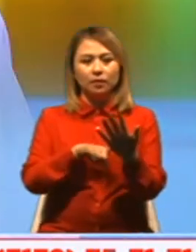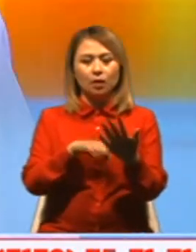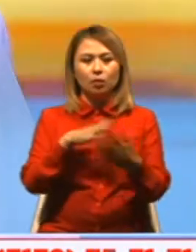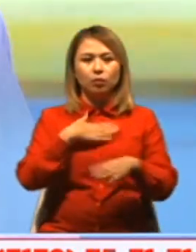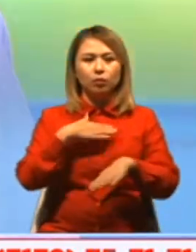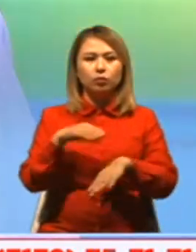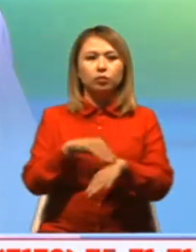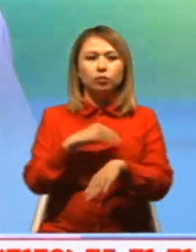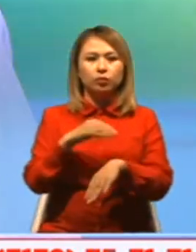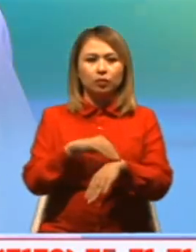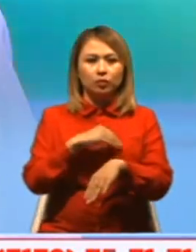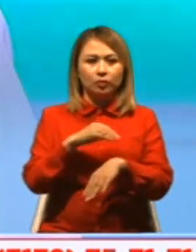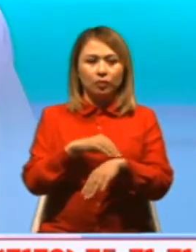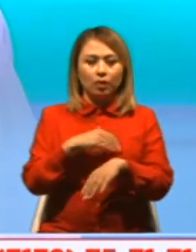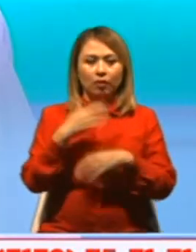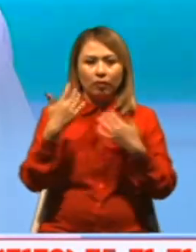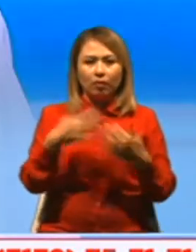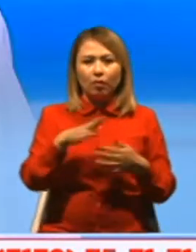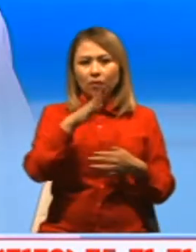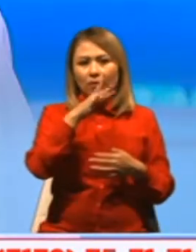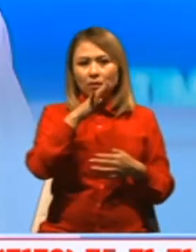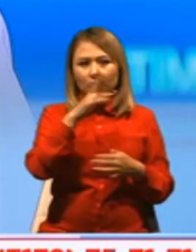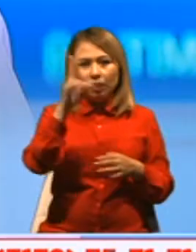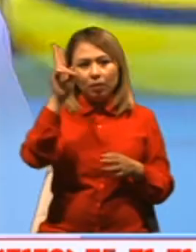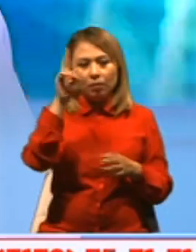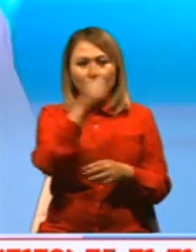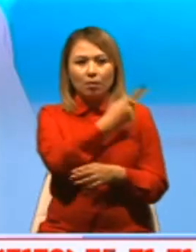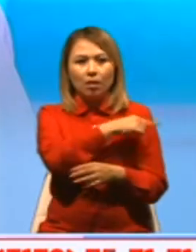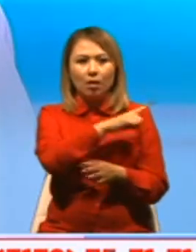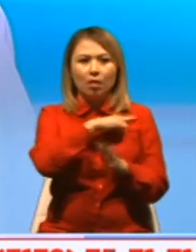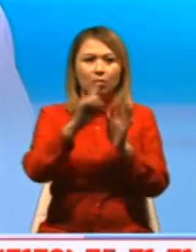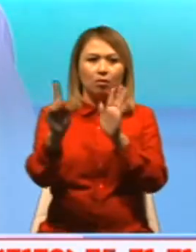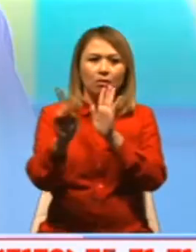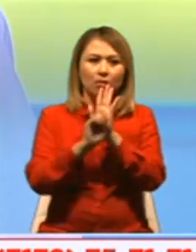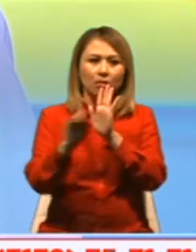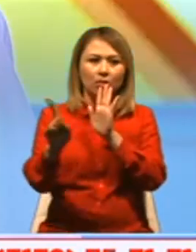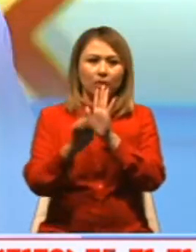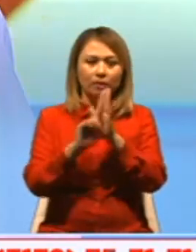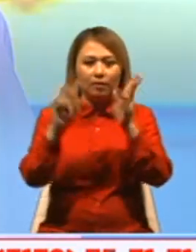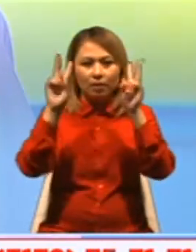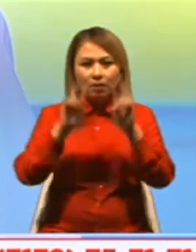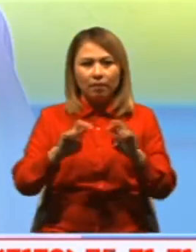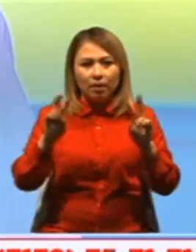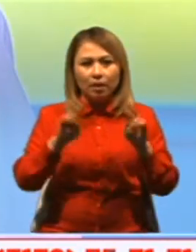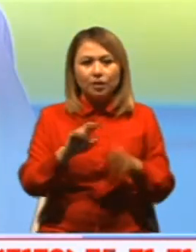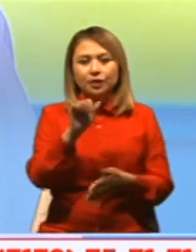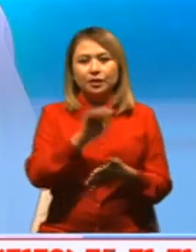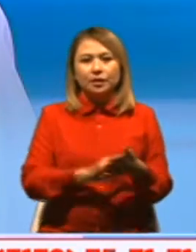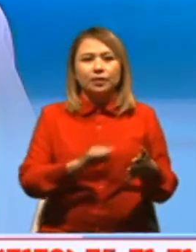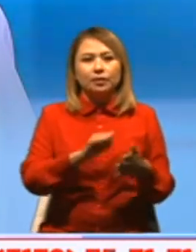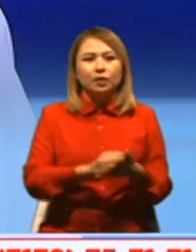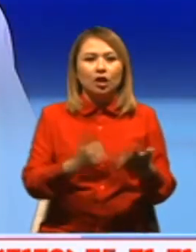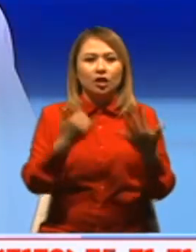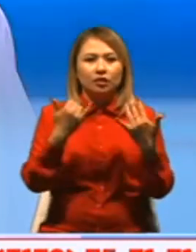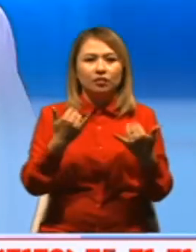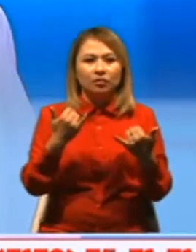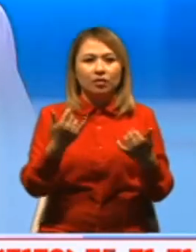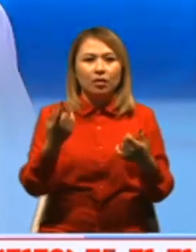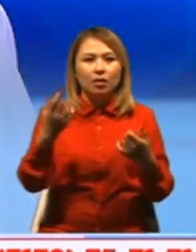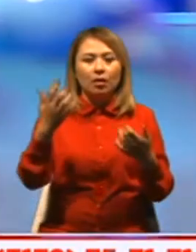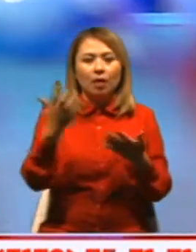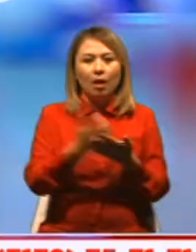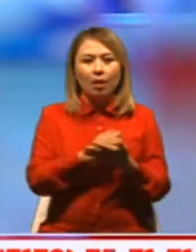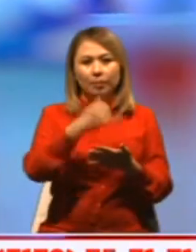күйеуім қанша жылдан бері больницаға барып, больницаға көрініп жүр, олар себебін таппады, осы бүгінгі неге байланысты тақырыпқа